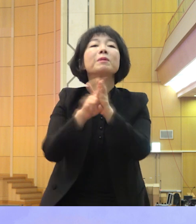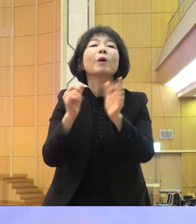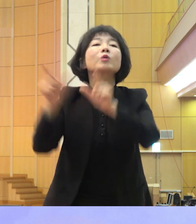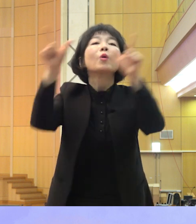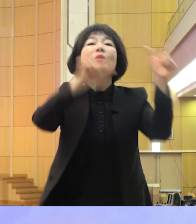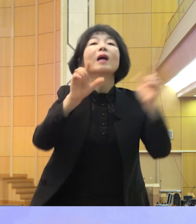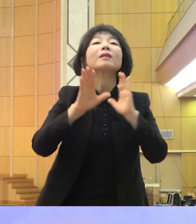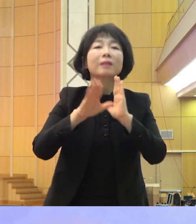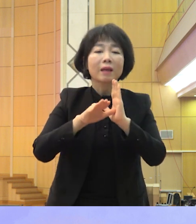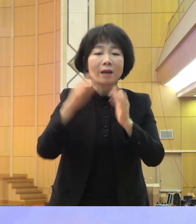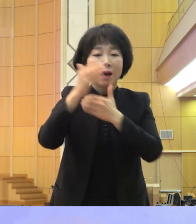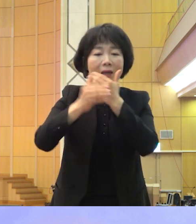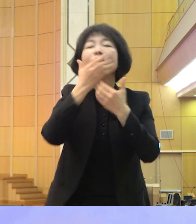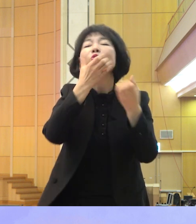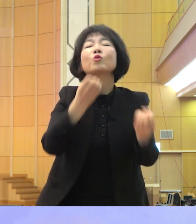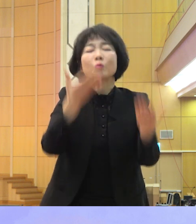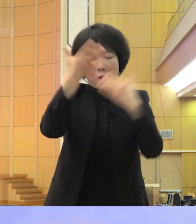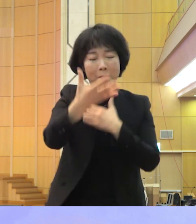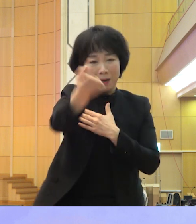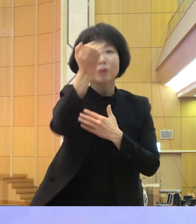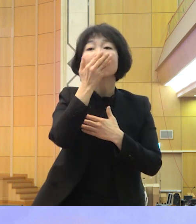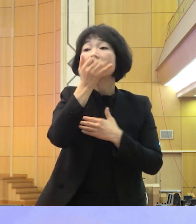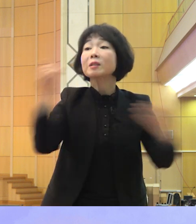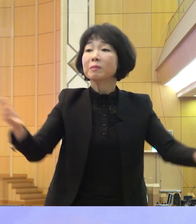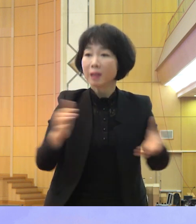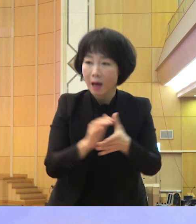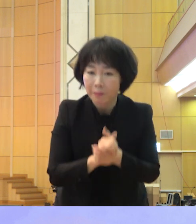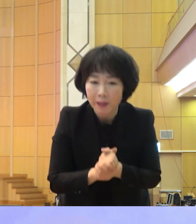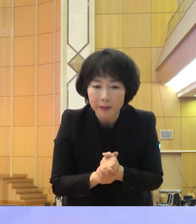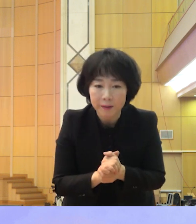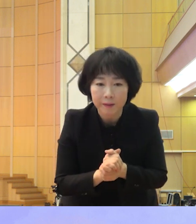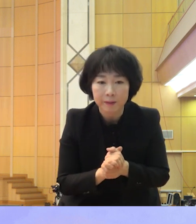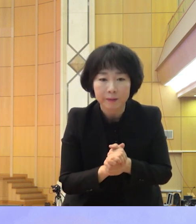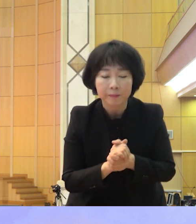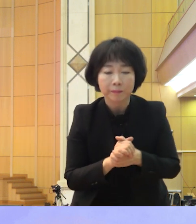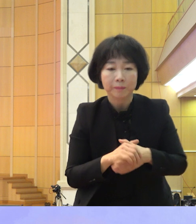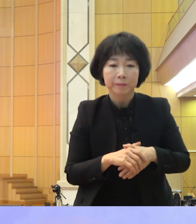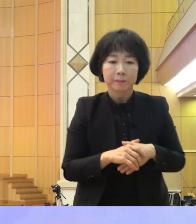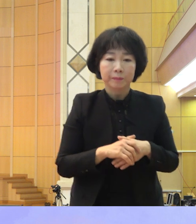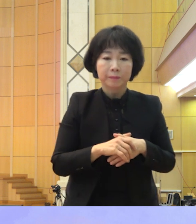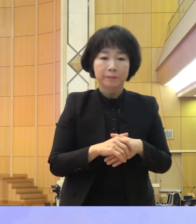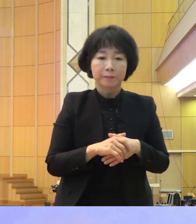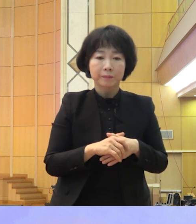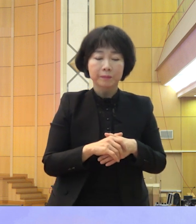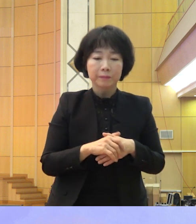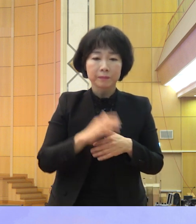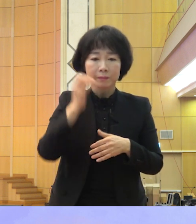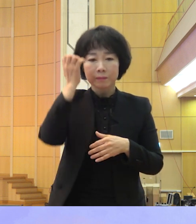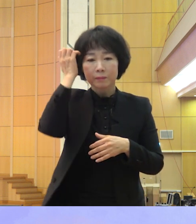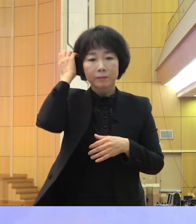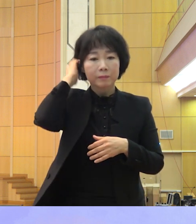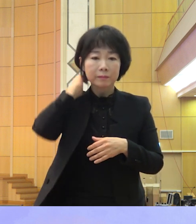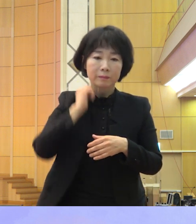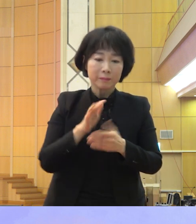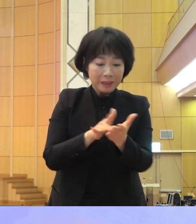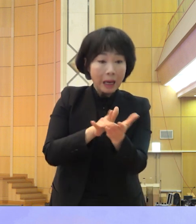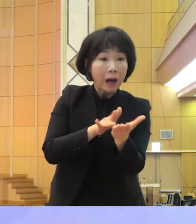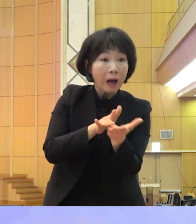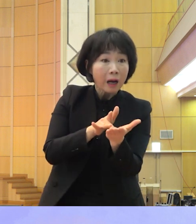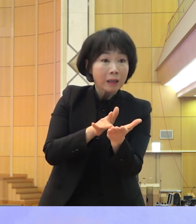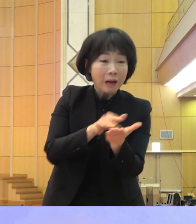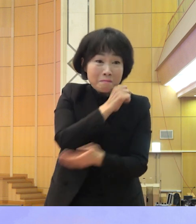믿음으로 살아갈 때 하나님의 축복을 받게 되는 것입니다. 할렐루야. 약이라고 하는 것은요 맛으로 먹는 게